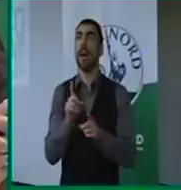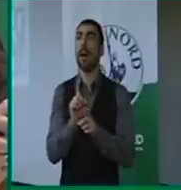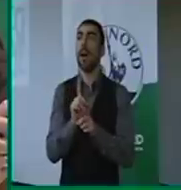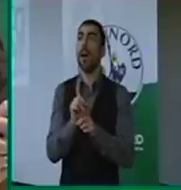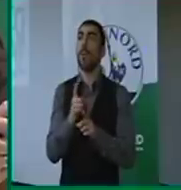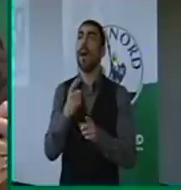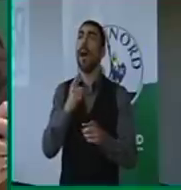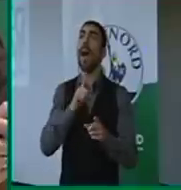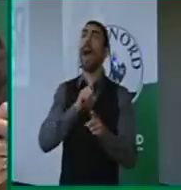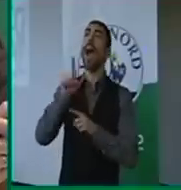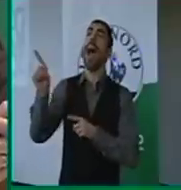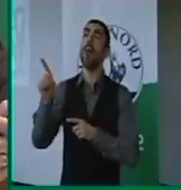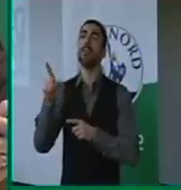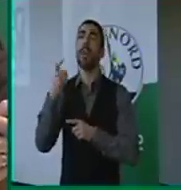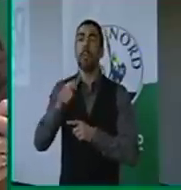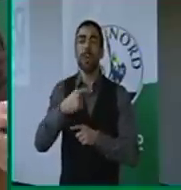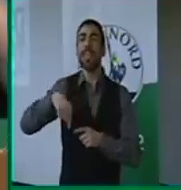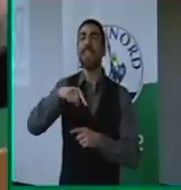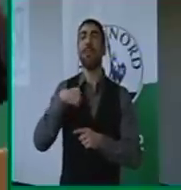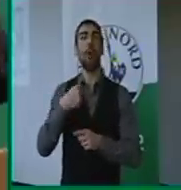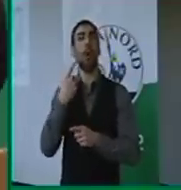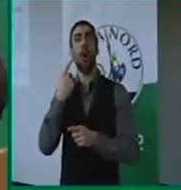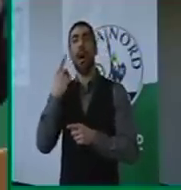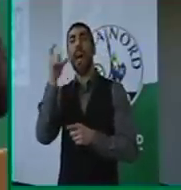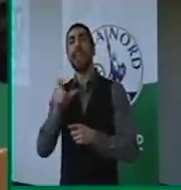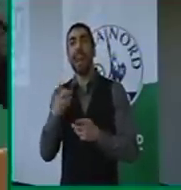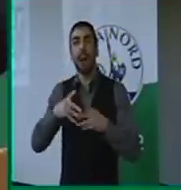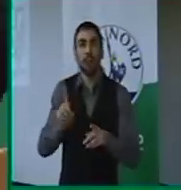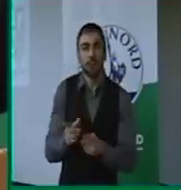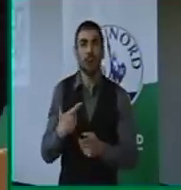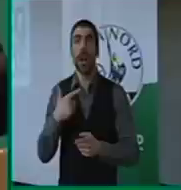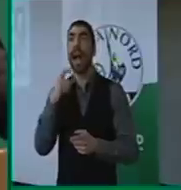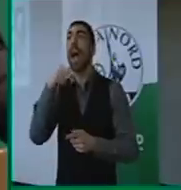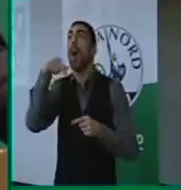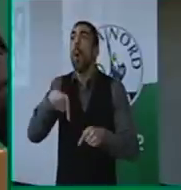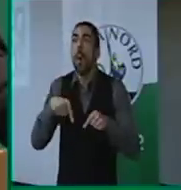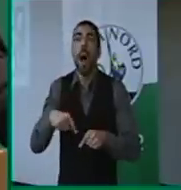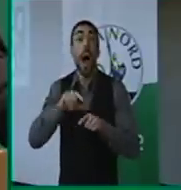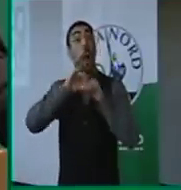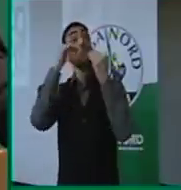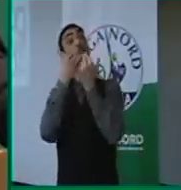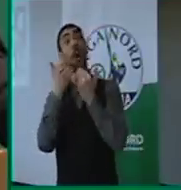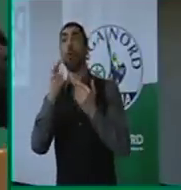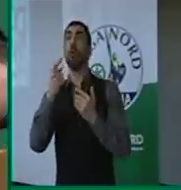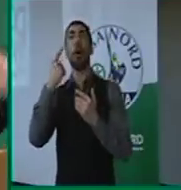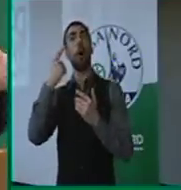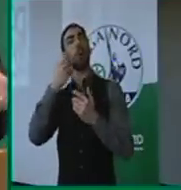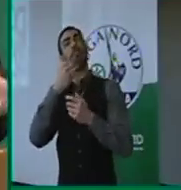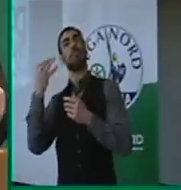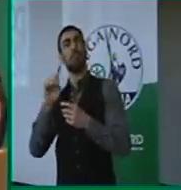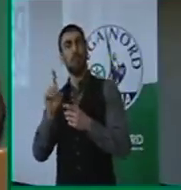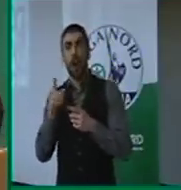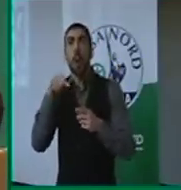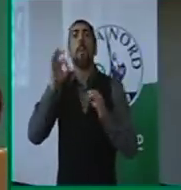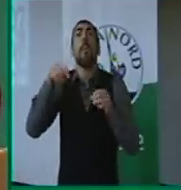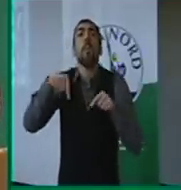le cause del perché si sta male qua e si sta male qua non è che si sta male in tutto il mondo si sta male